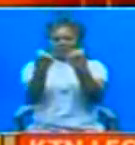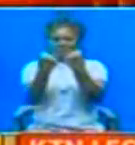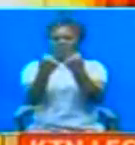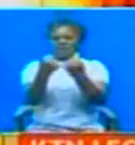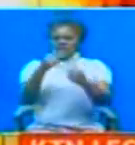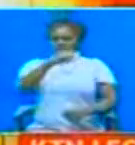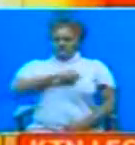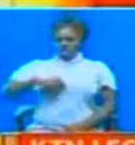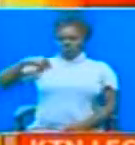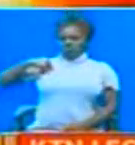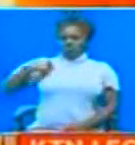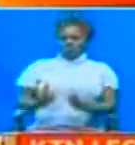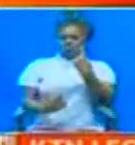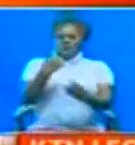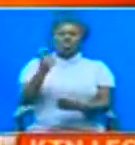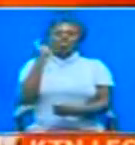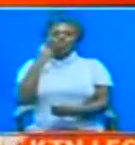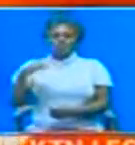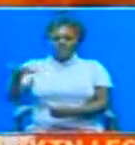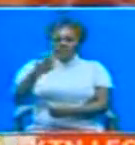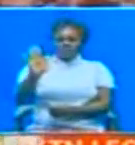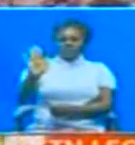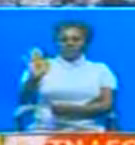Kidhunguri na kuchoma maduka biashara katika eneo hilo.